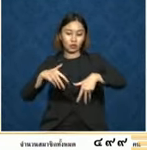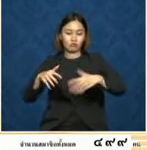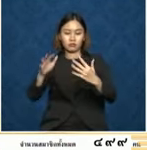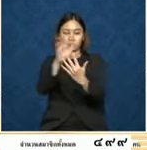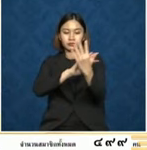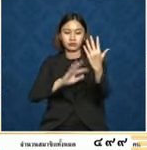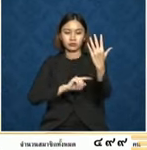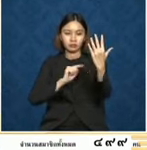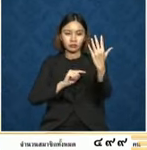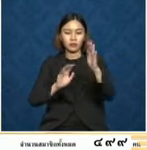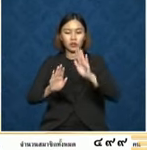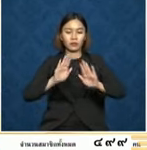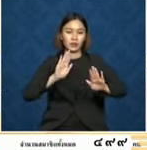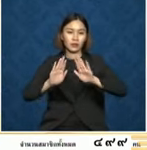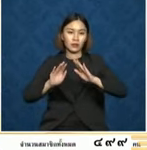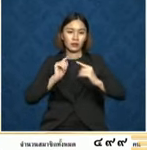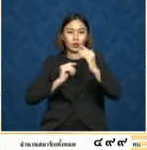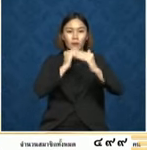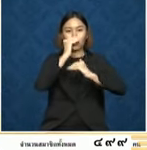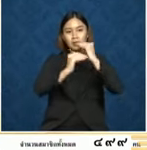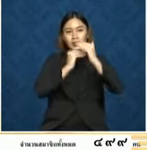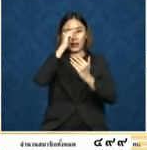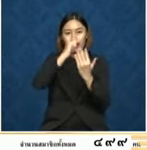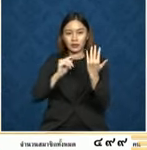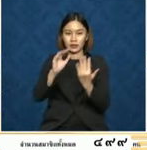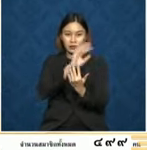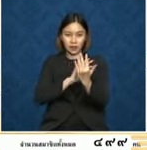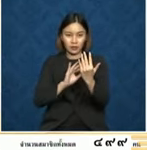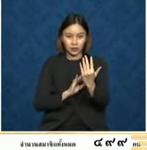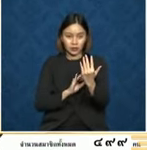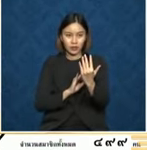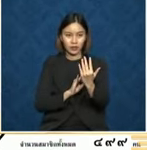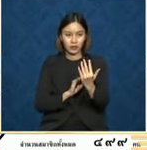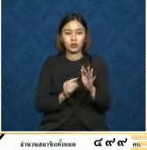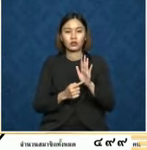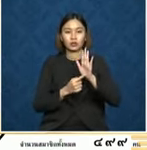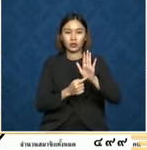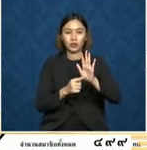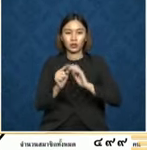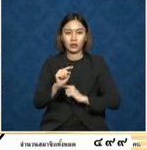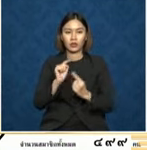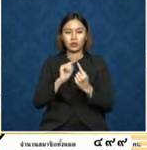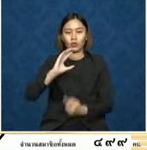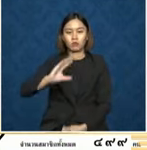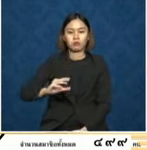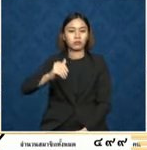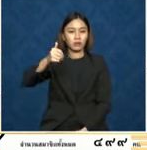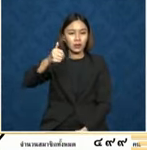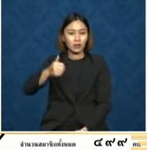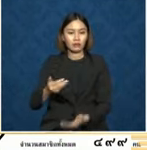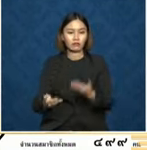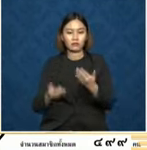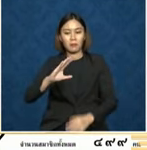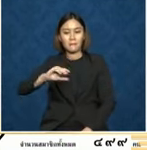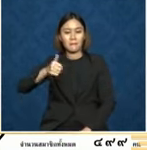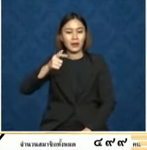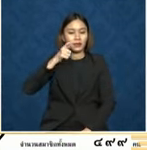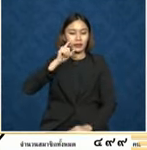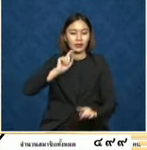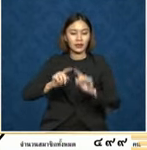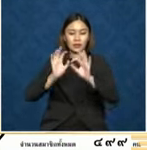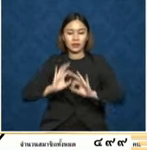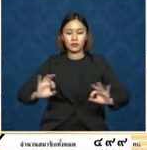ทศได้เปรียบเทียบการพัฒนาประเทศไทยอย่างเช่นในเมืองหลวงหรือเมืองใหญ่โ